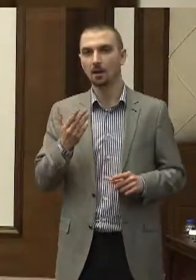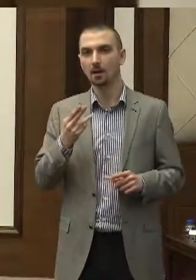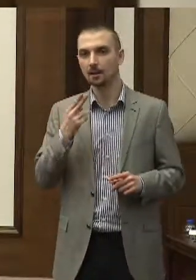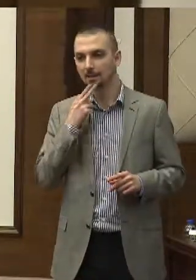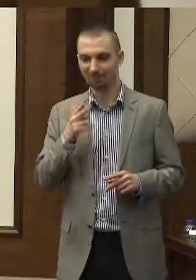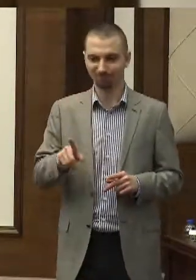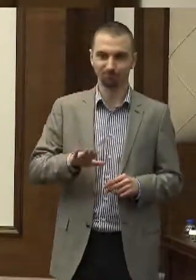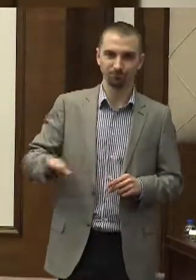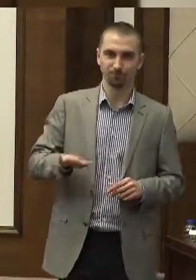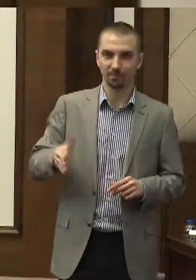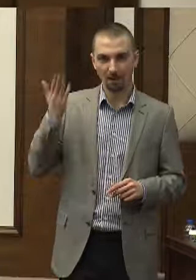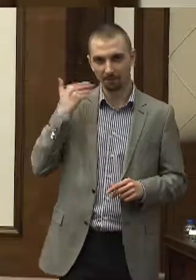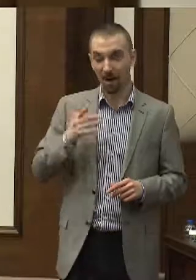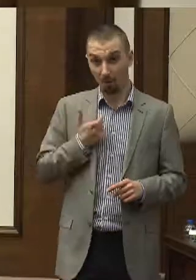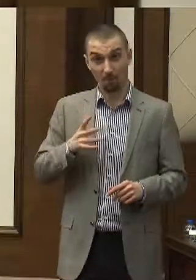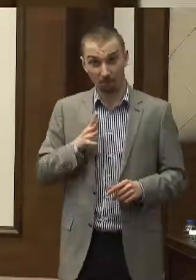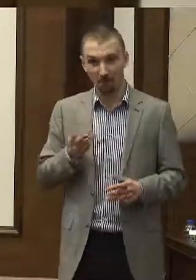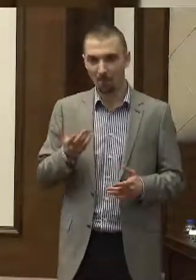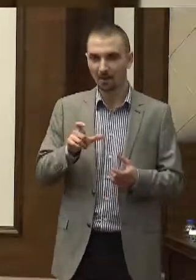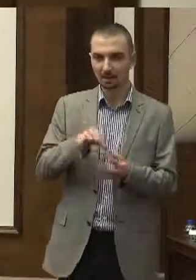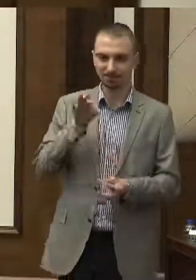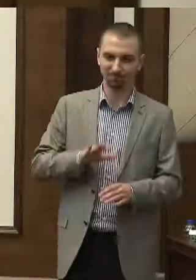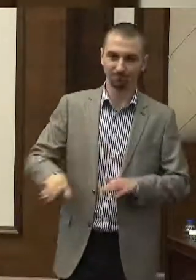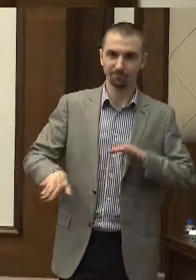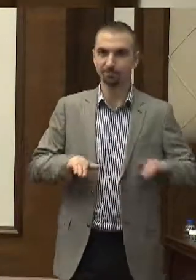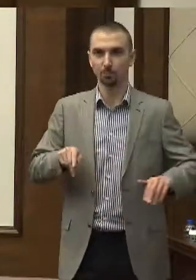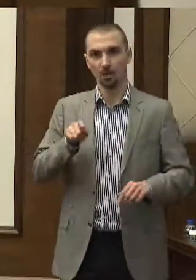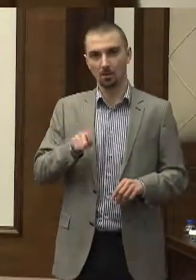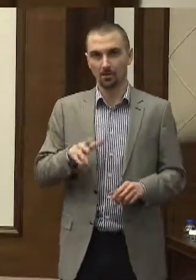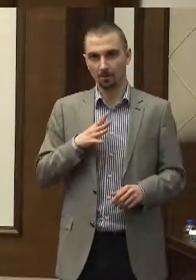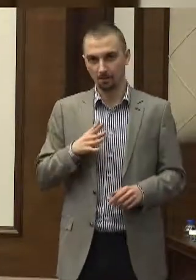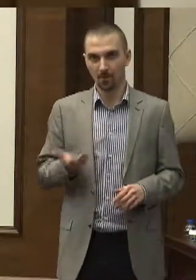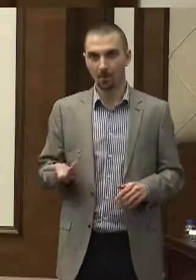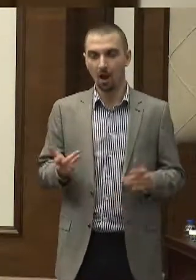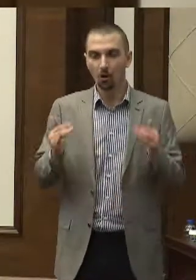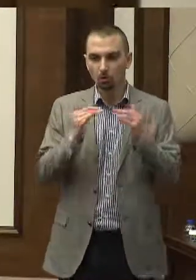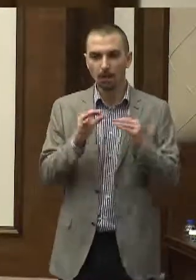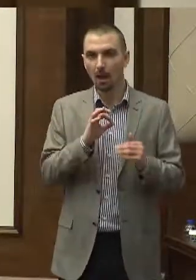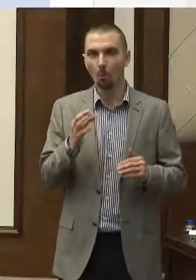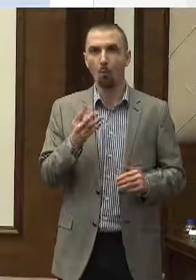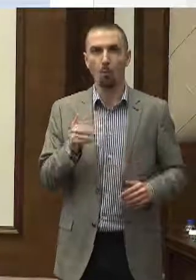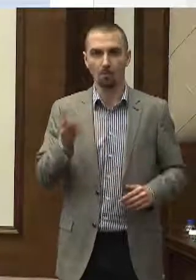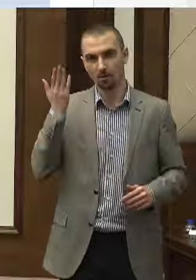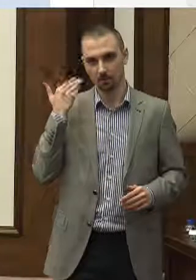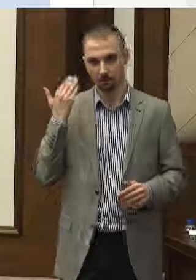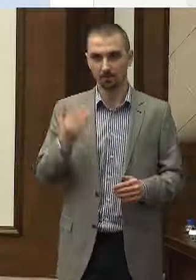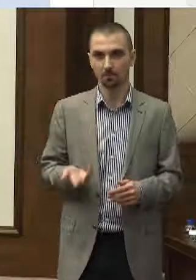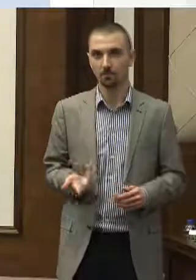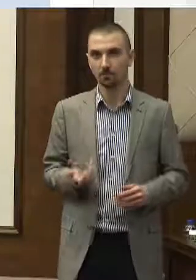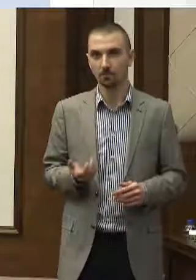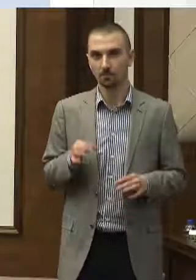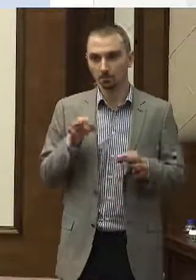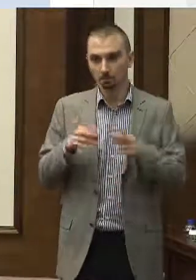değildir. Kadın ve erkeğin siyaset içinde eşit olmadıklarını tablolarda görüyoruz.